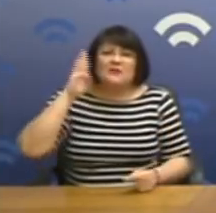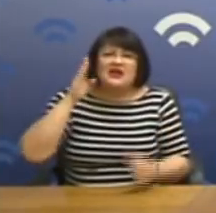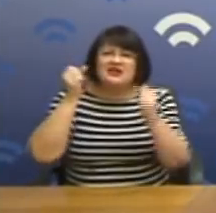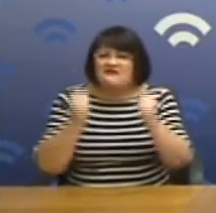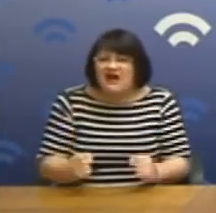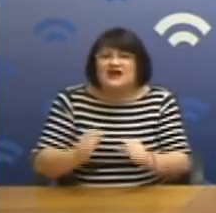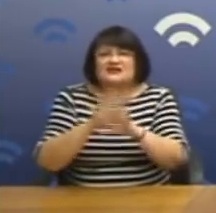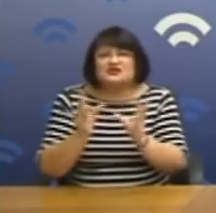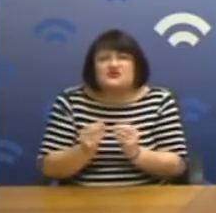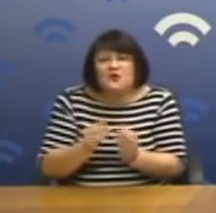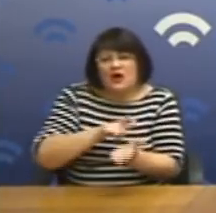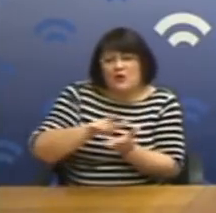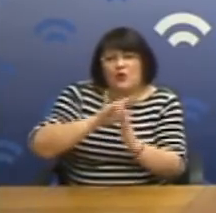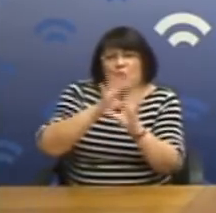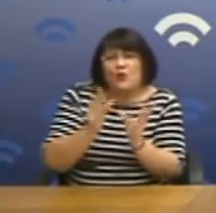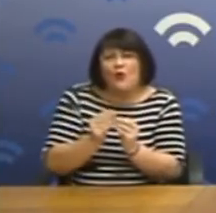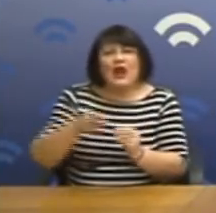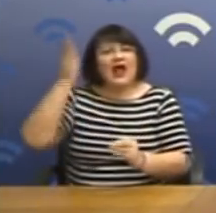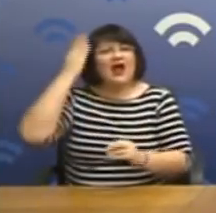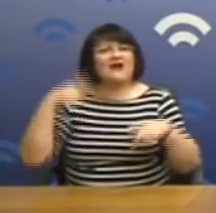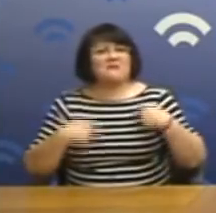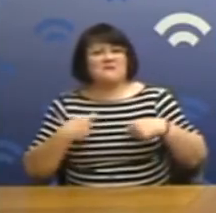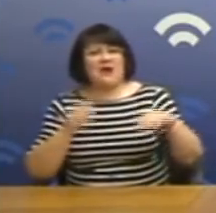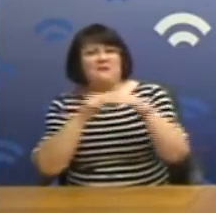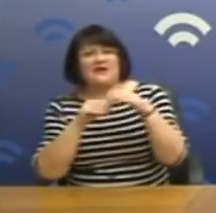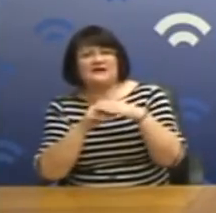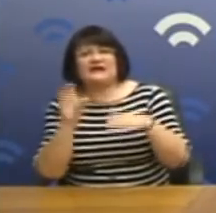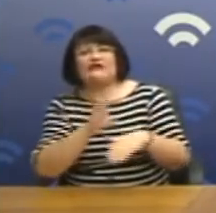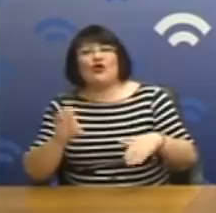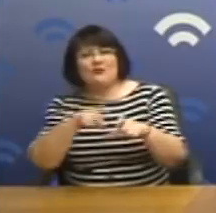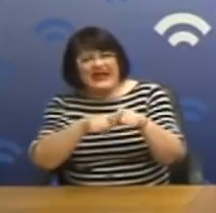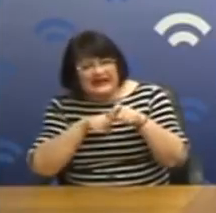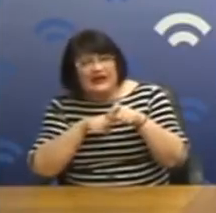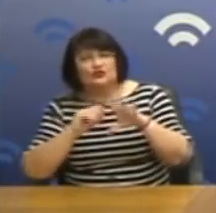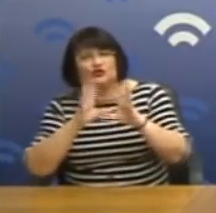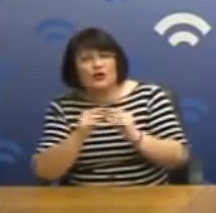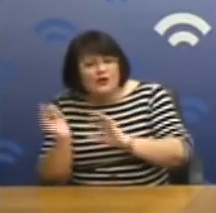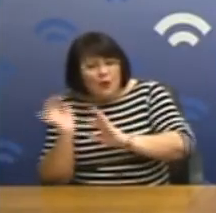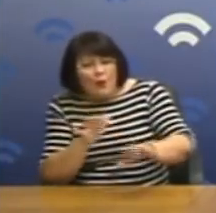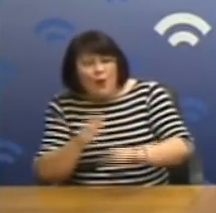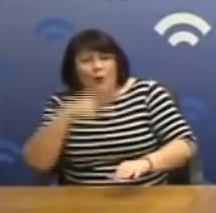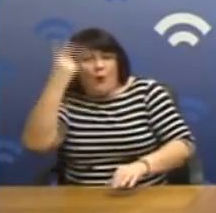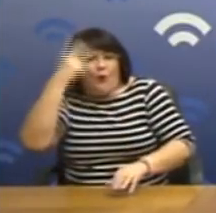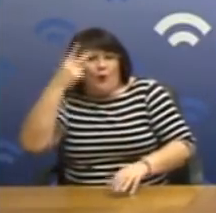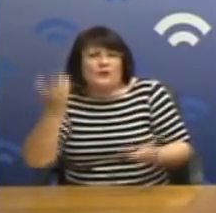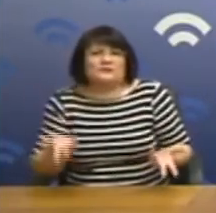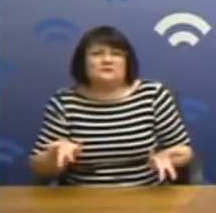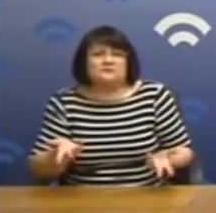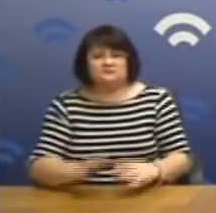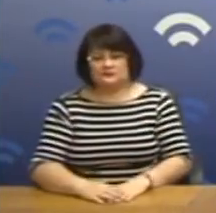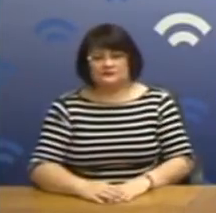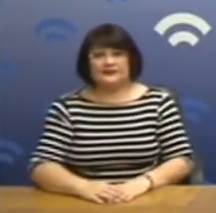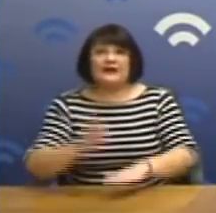τους, για διάφορους καπιταλιστές επενδυτές, για τους Ευρωπαίους εταίρους σας, όλους δηλαδή όσους πρωταρχικά και